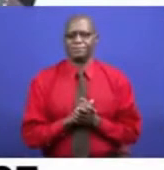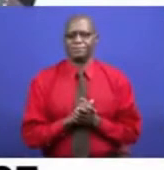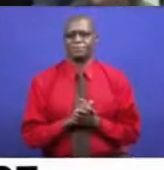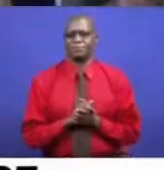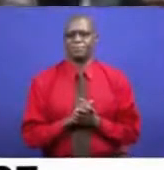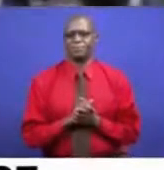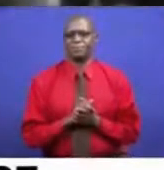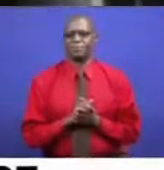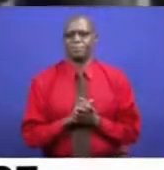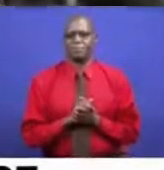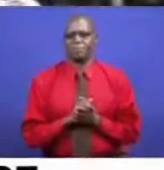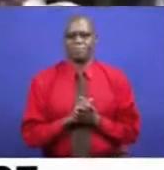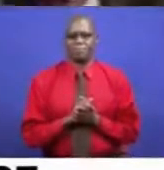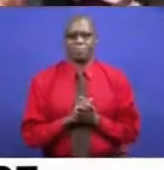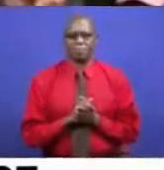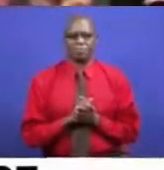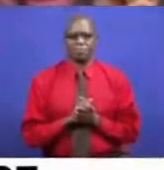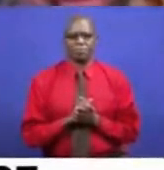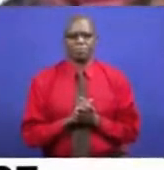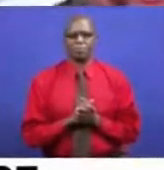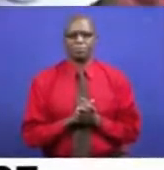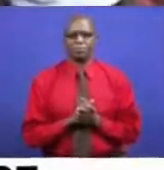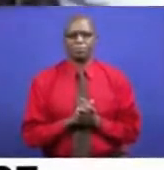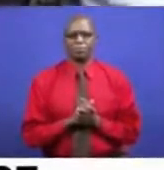Nasikia choo hakuna.